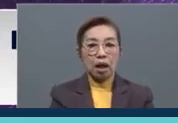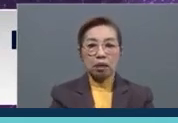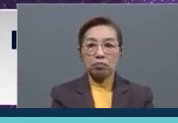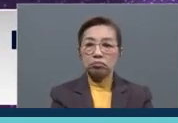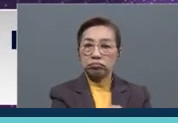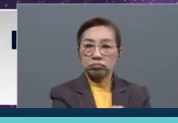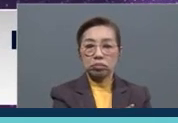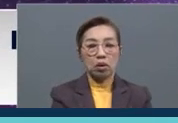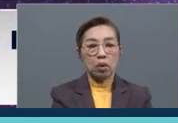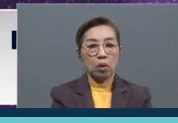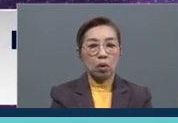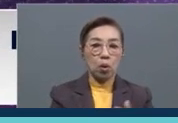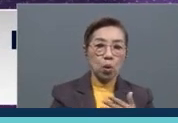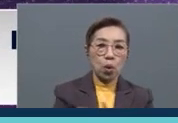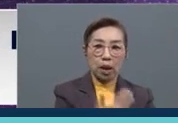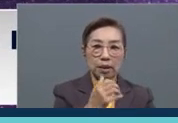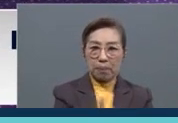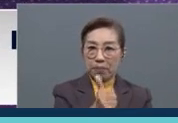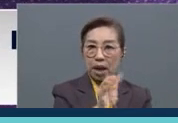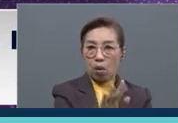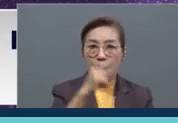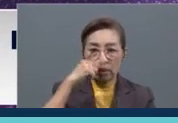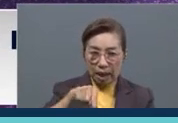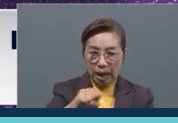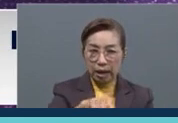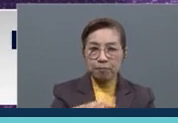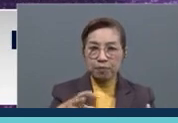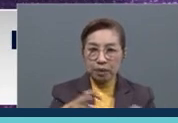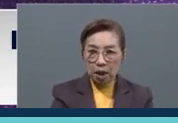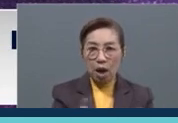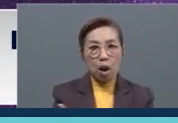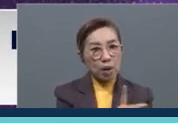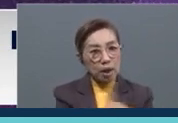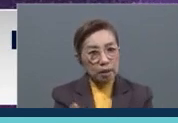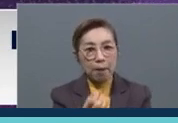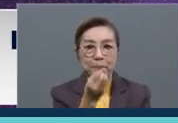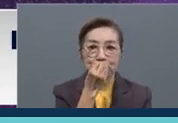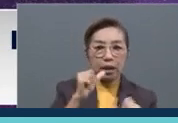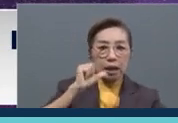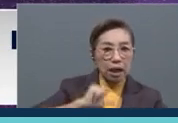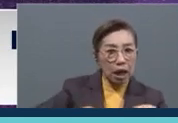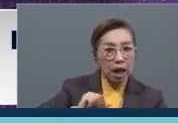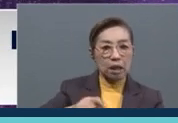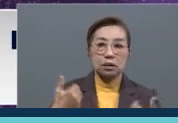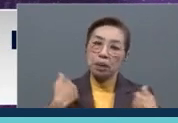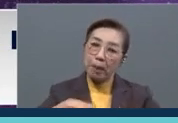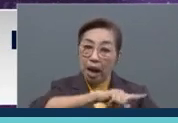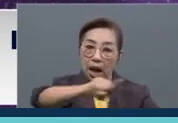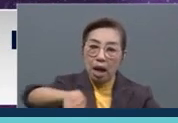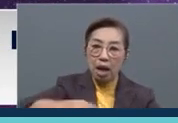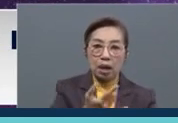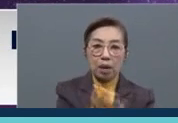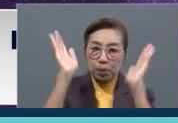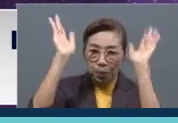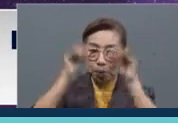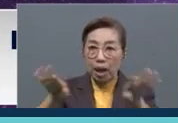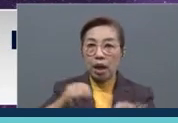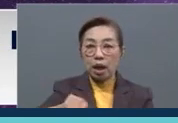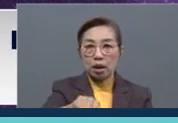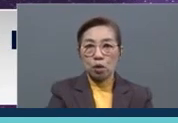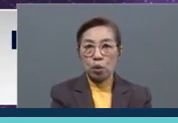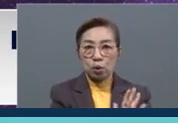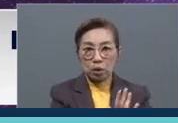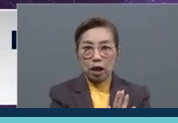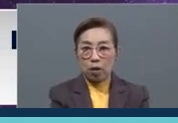องและภูมิภาคอื่นให้ทุกคนได้มีโอกาสสร้างรายได้จากนักท่องเที่ยวผู้ที่สนใจงาน Tagga Splash Soft Power